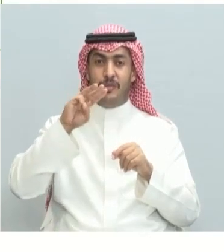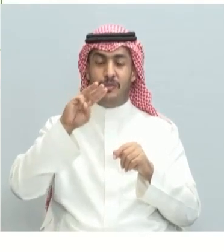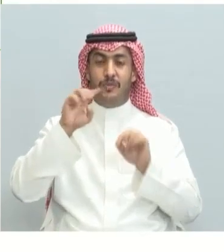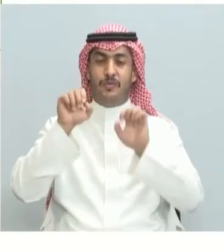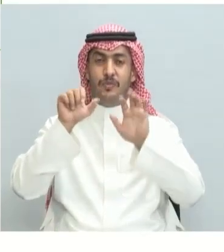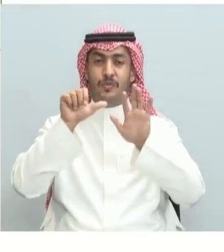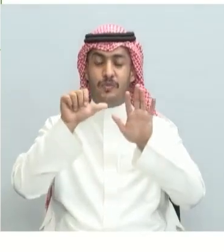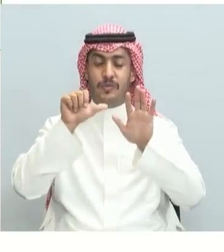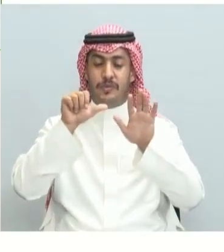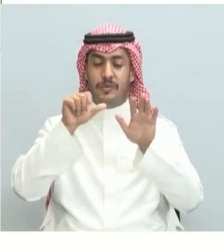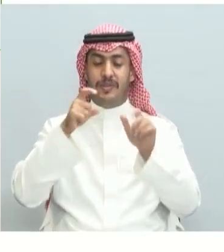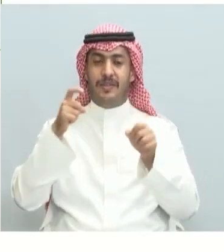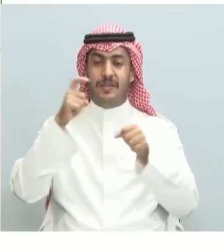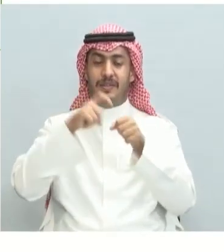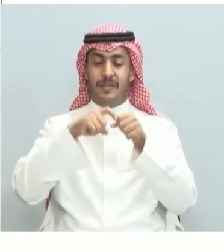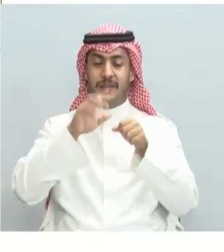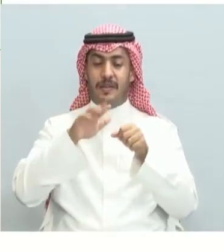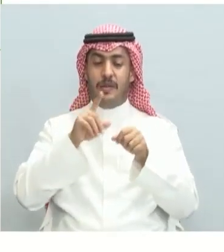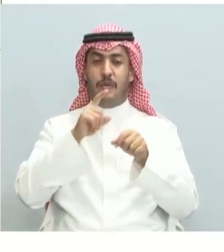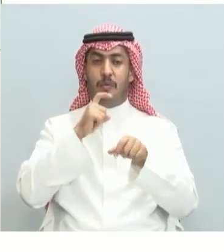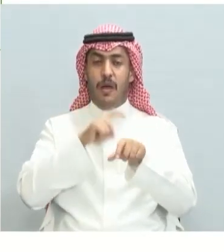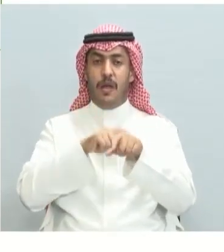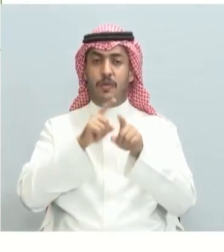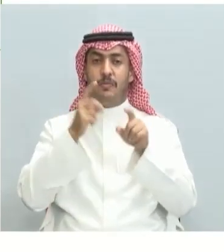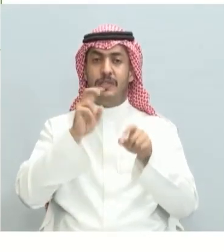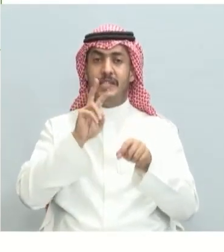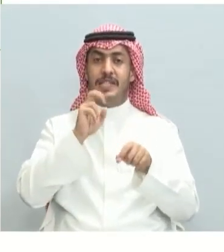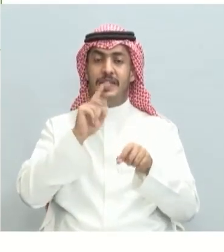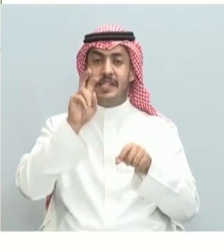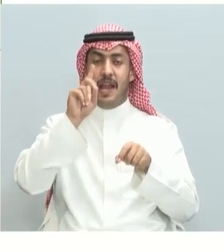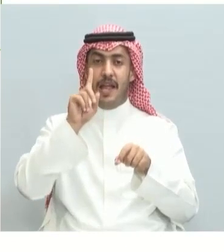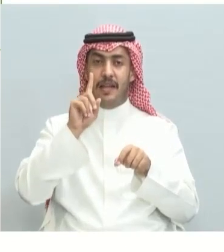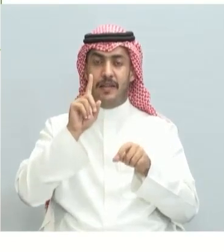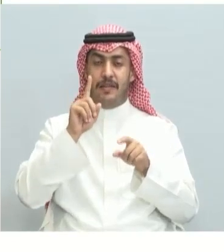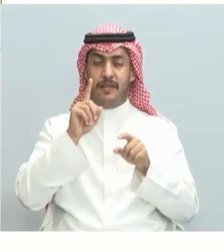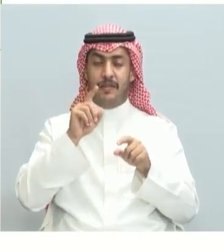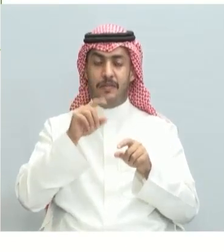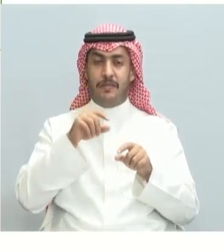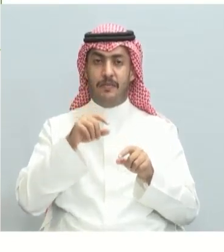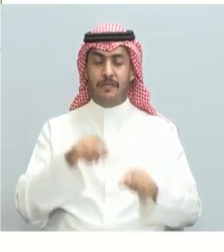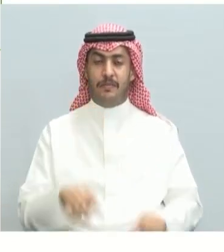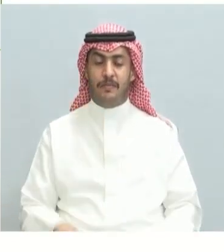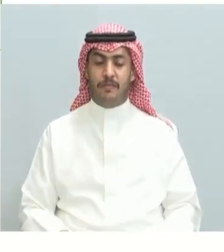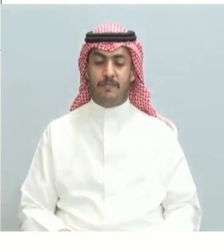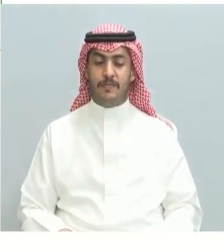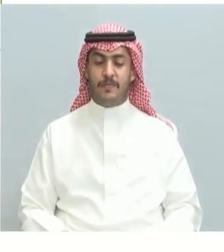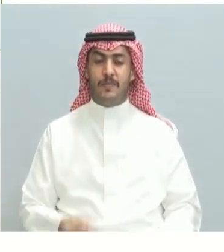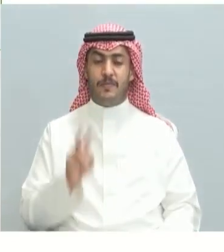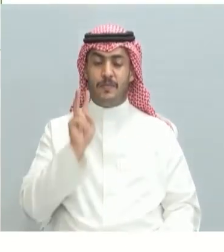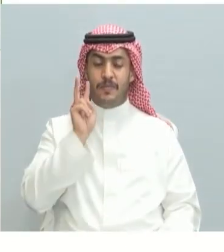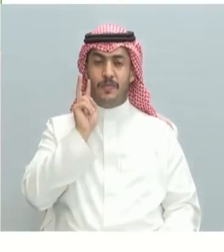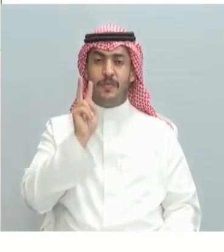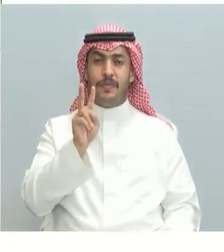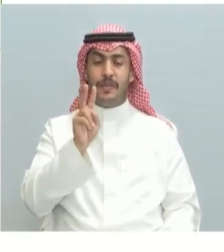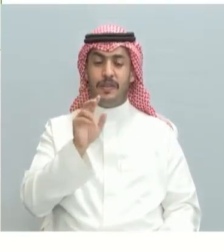سته اشهر وصولا الى فتره طويله وهي 20 سنه دعونا نرى هنا